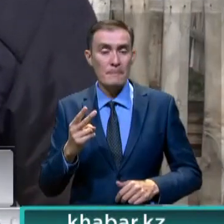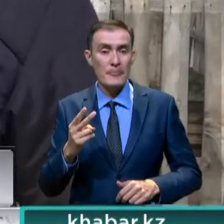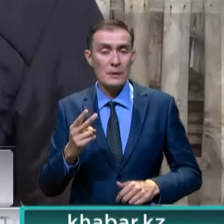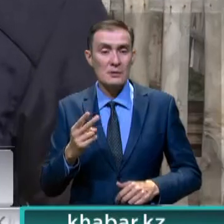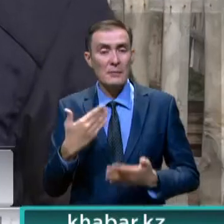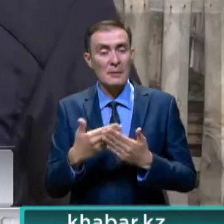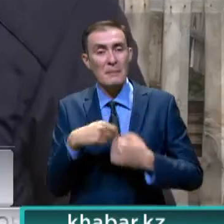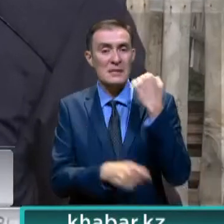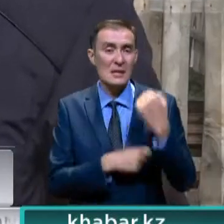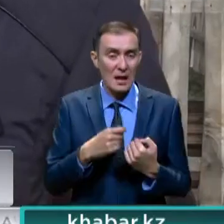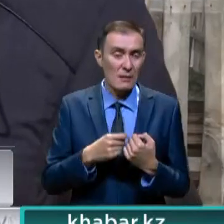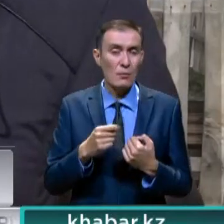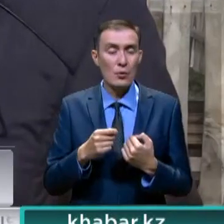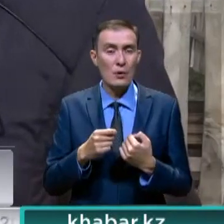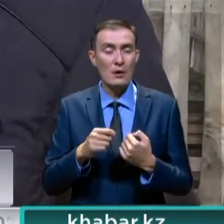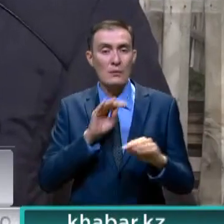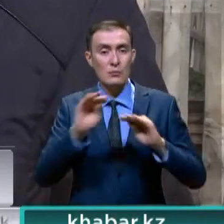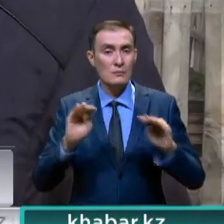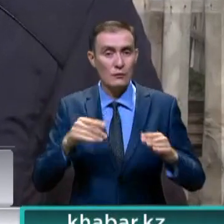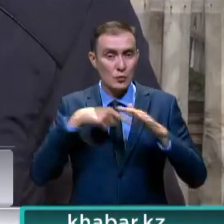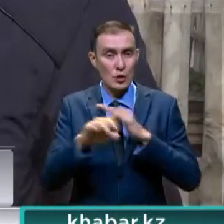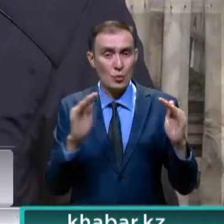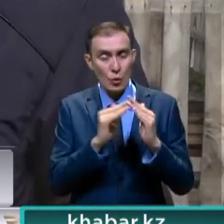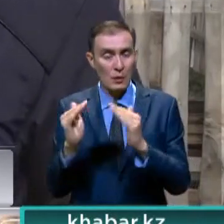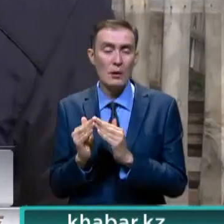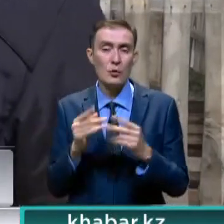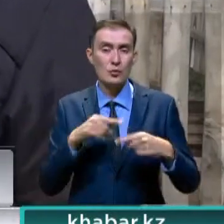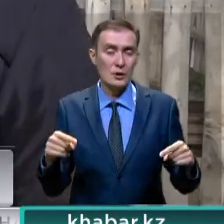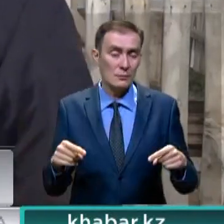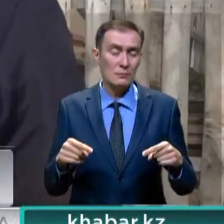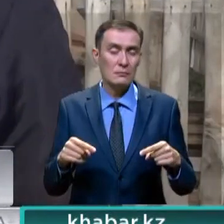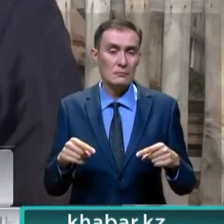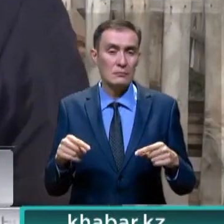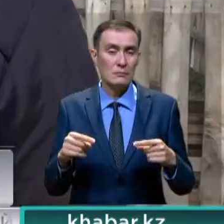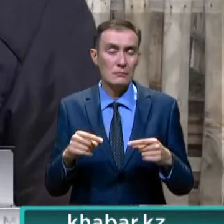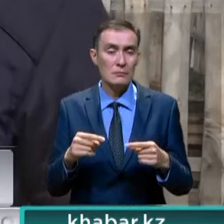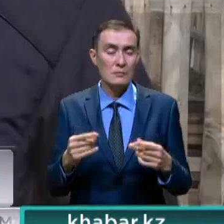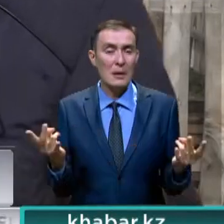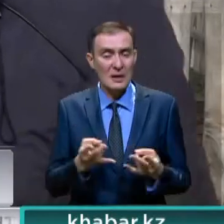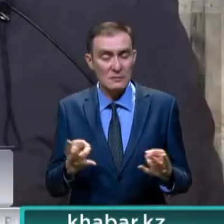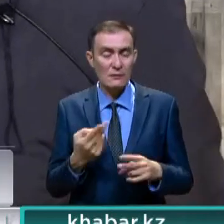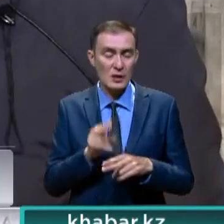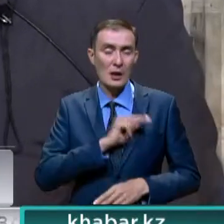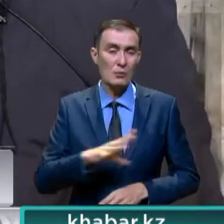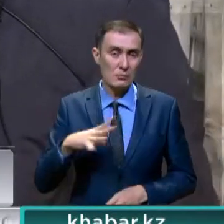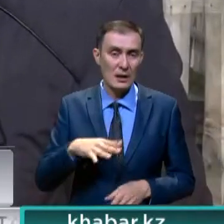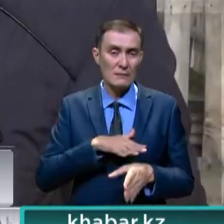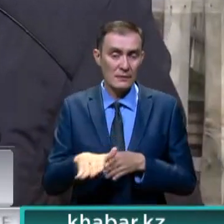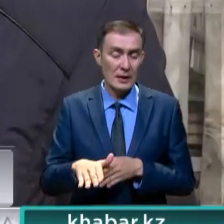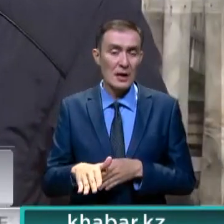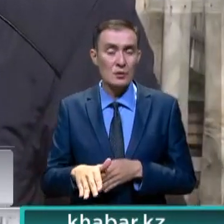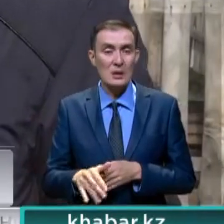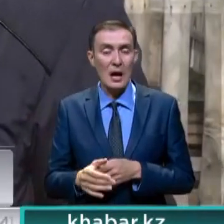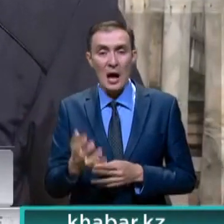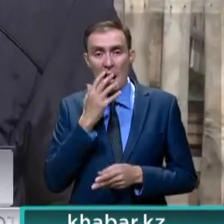по материалам, по конструкции дома, по другим позициям. Вот эти работы были проведены.